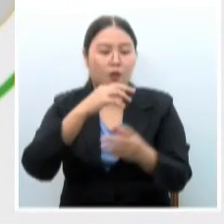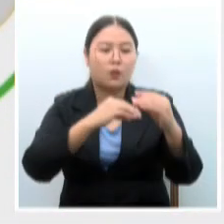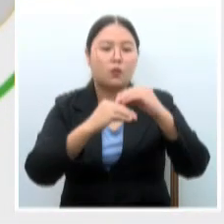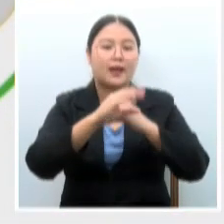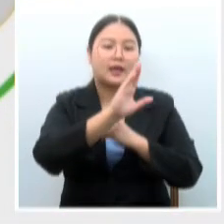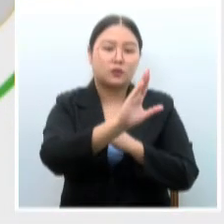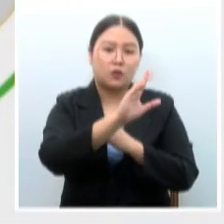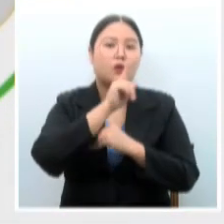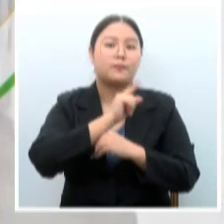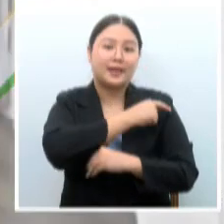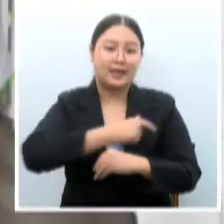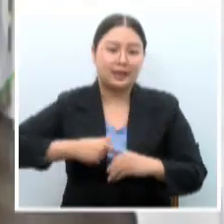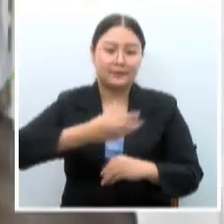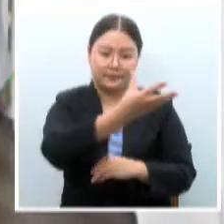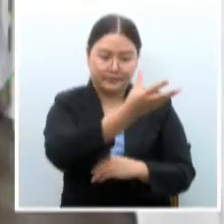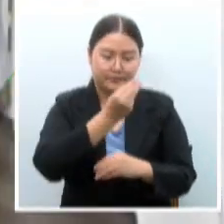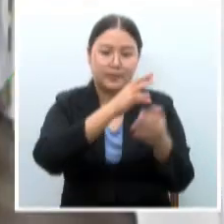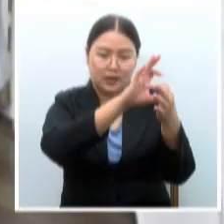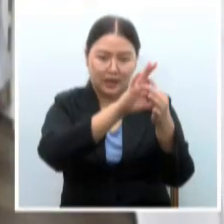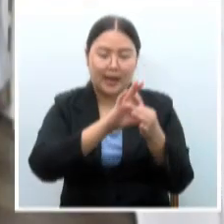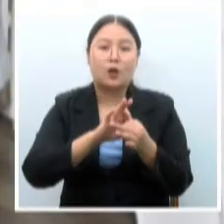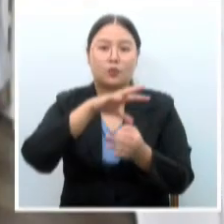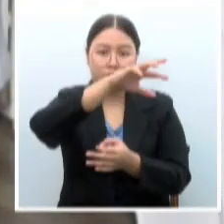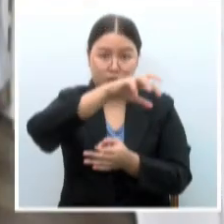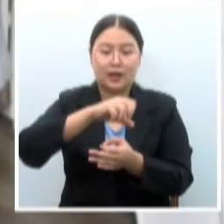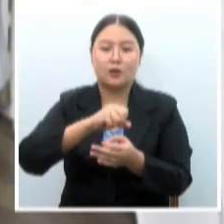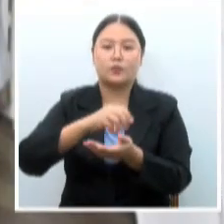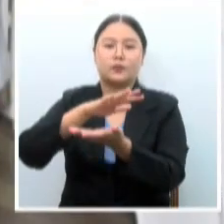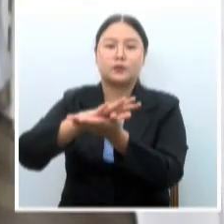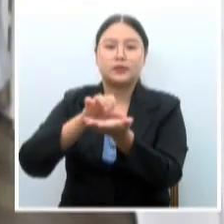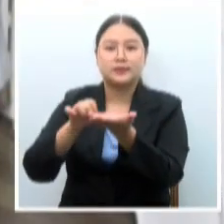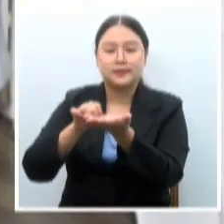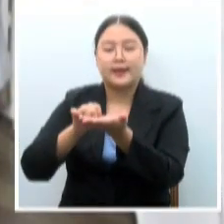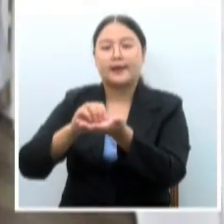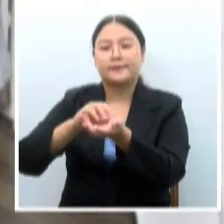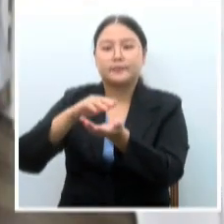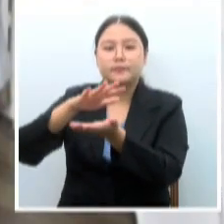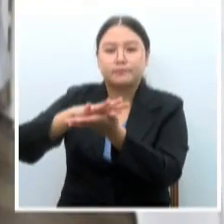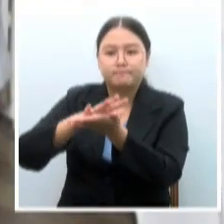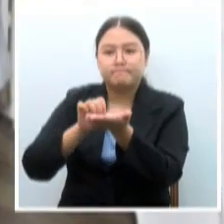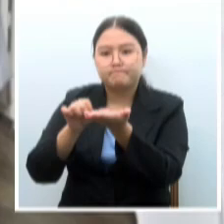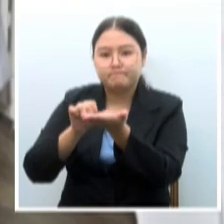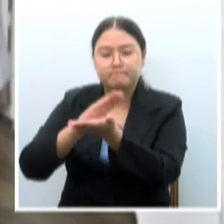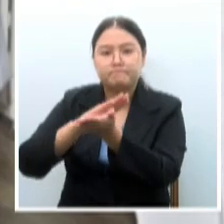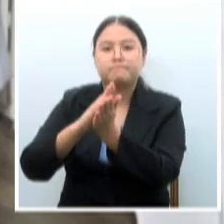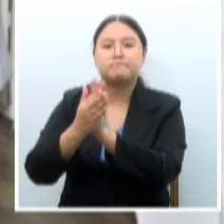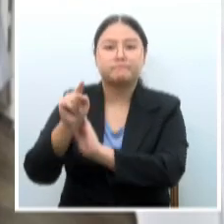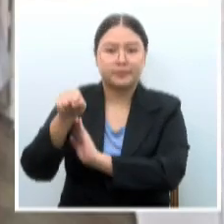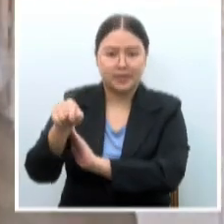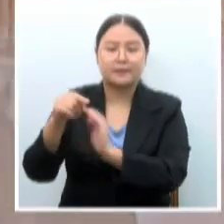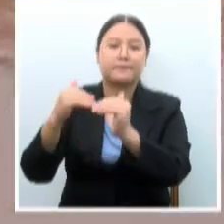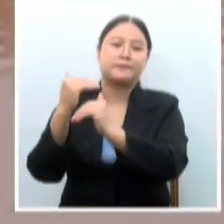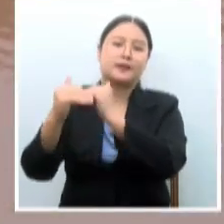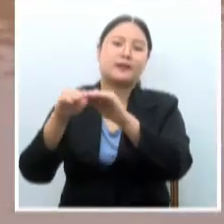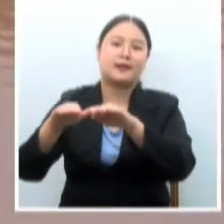ามพระราชดำริของสมเด็จพระกนิษฐาธิราชเจ้ากรมสมเด็จพระเทพรัตนราชสุดาสยามบรมรา